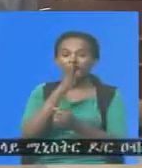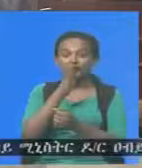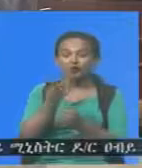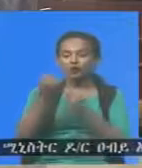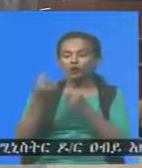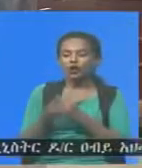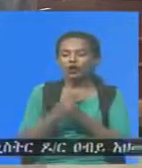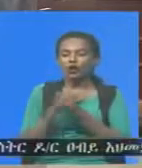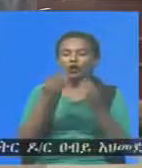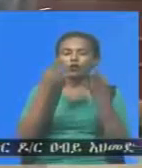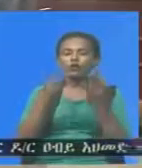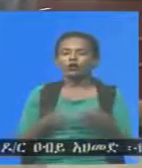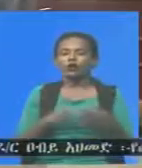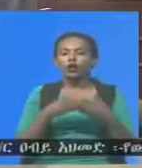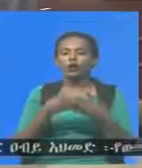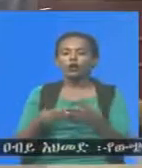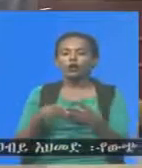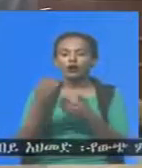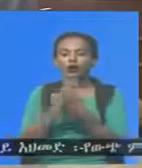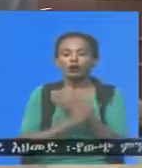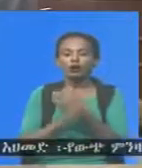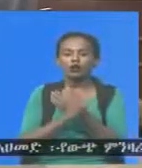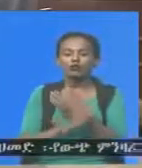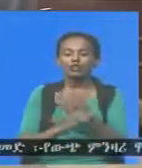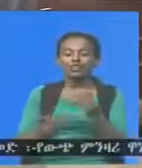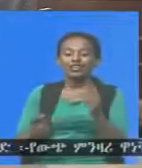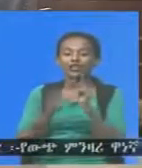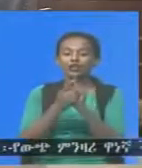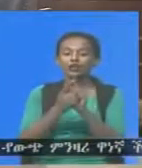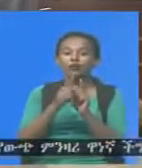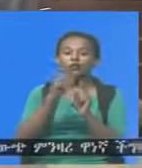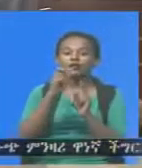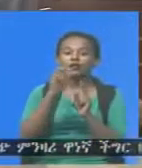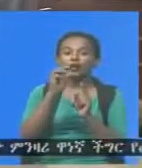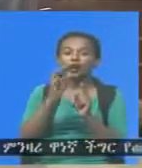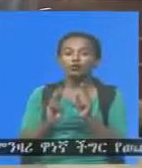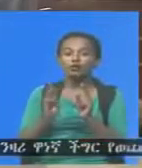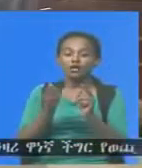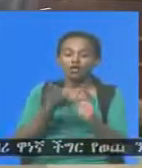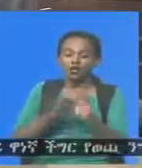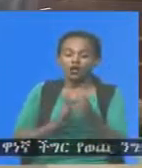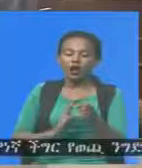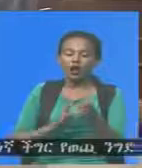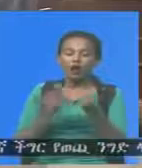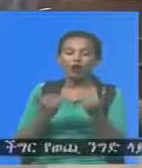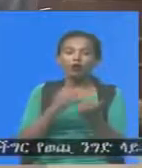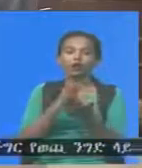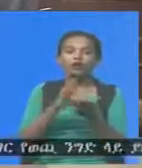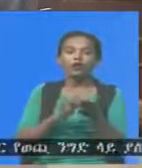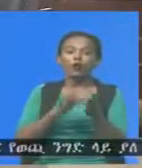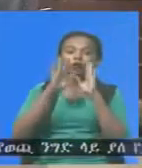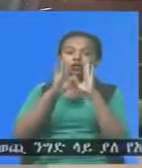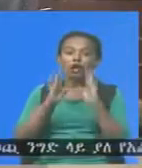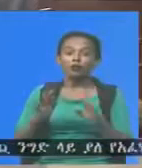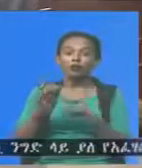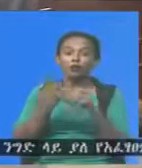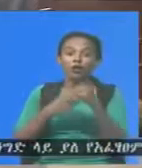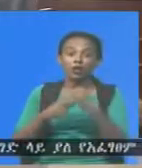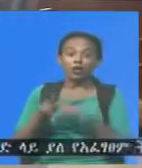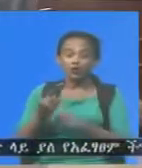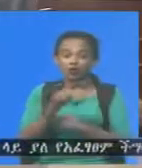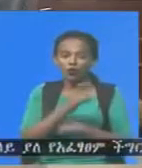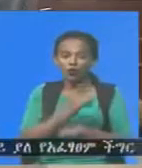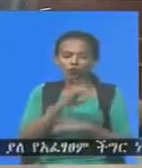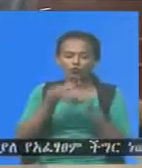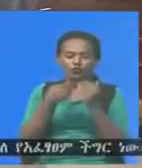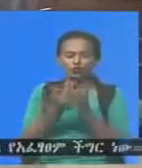ጠንካራና ቁርጠኛ አመራር ሀገራችን ከገጠማት ቀውስ ተላቃ አሁን አንጻራዊ ሰላም እየመጣ መሆኑን መላ የሀገራችን ህዝብ